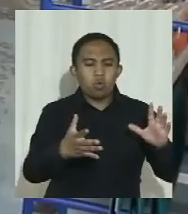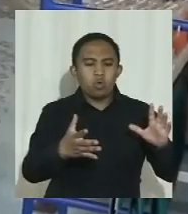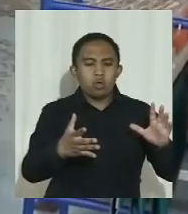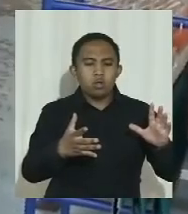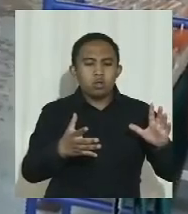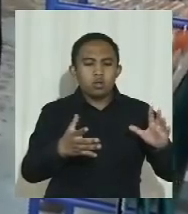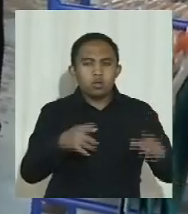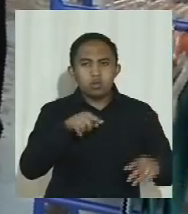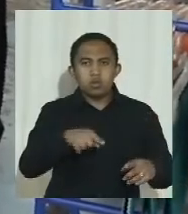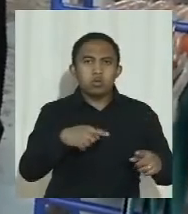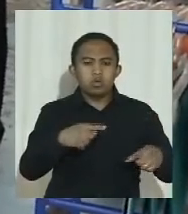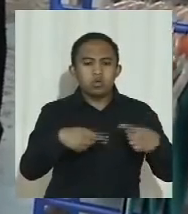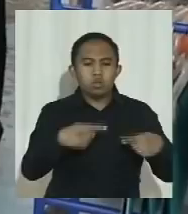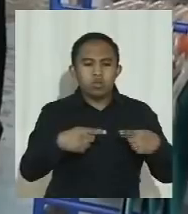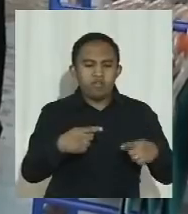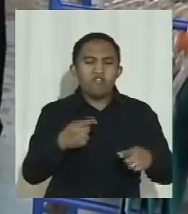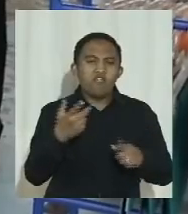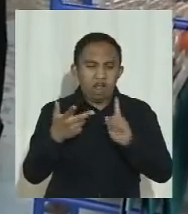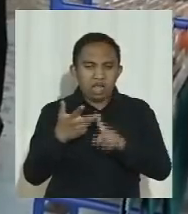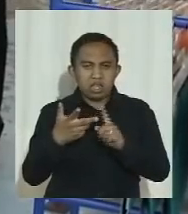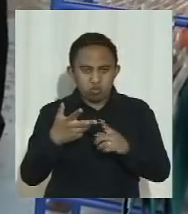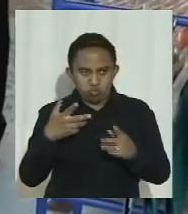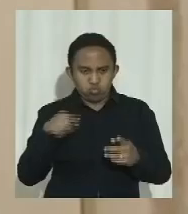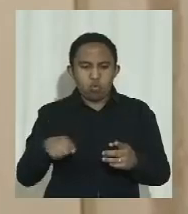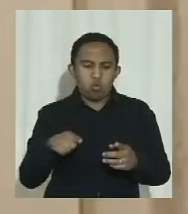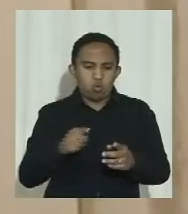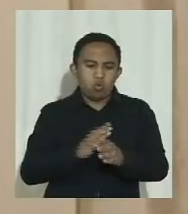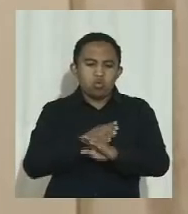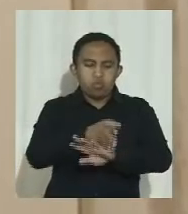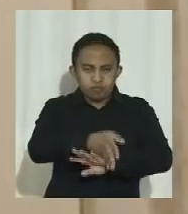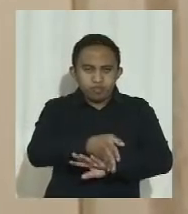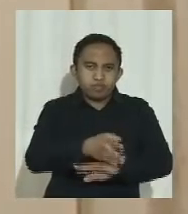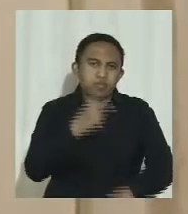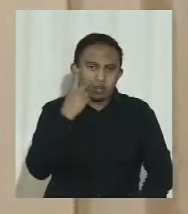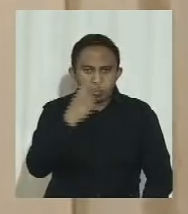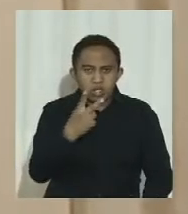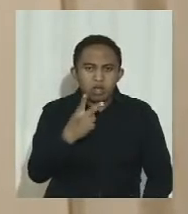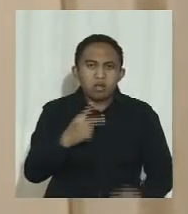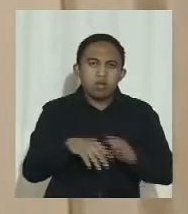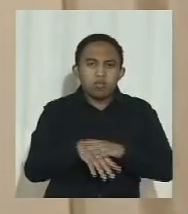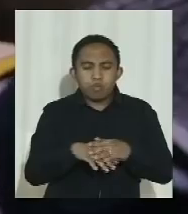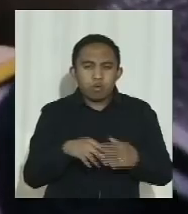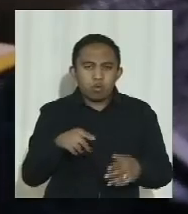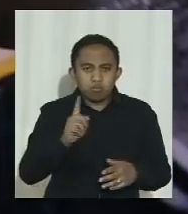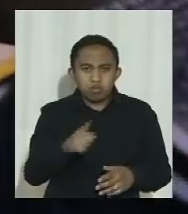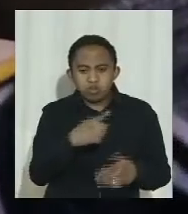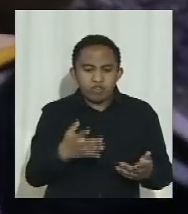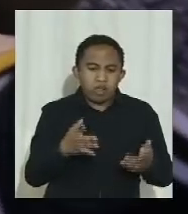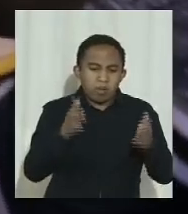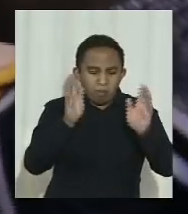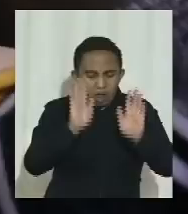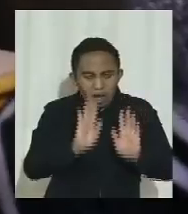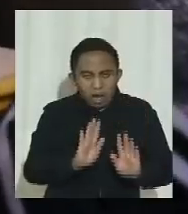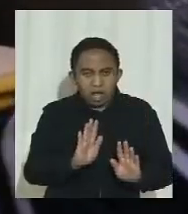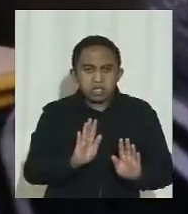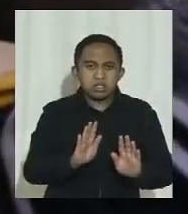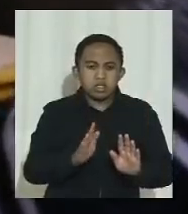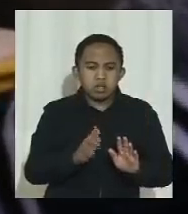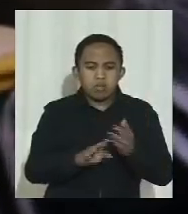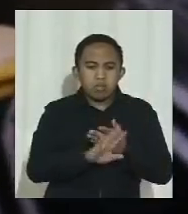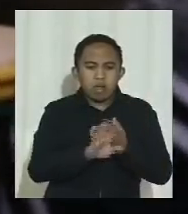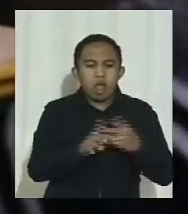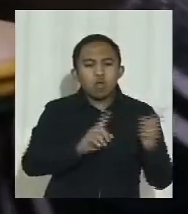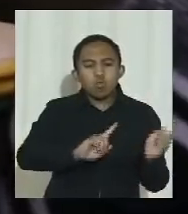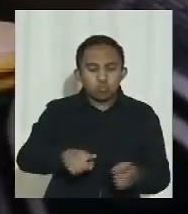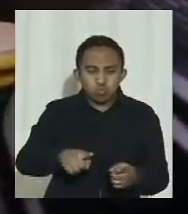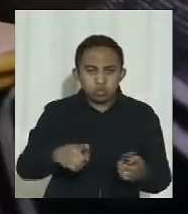orinasa fahatelo no tsiriana nijerena ny fampanajana ny fiarovana amin'ny loza ho an'ny mpiasa sy ny